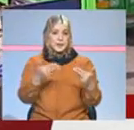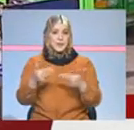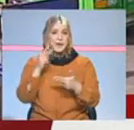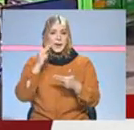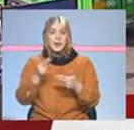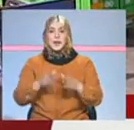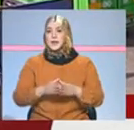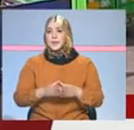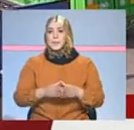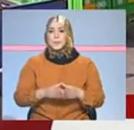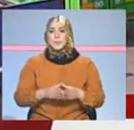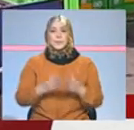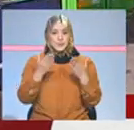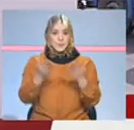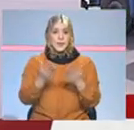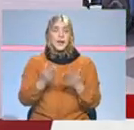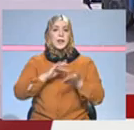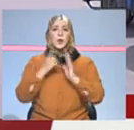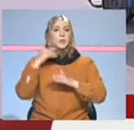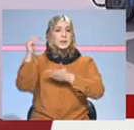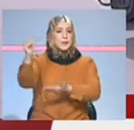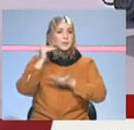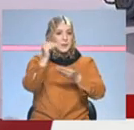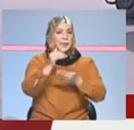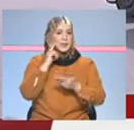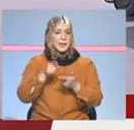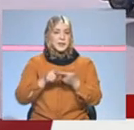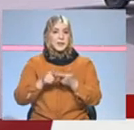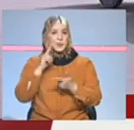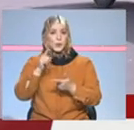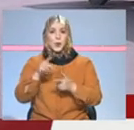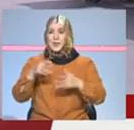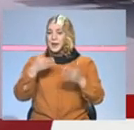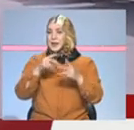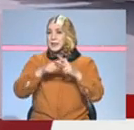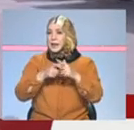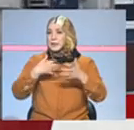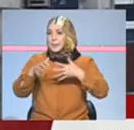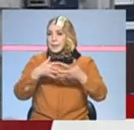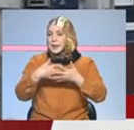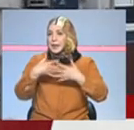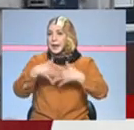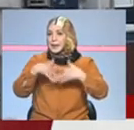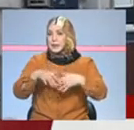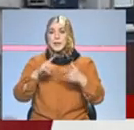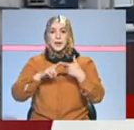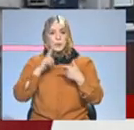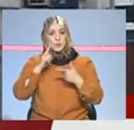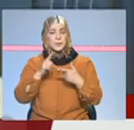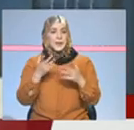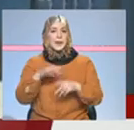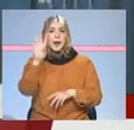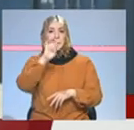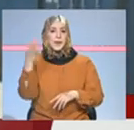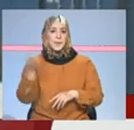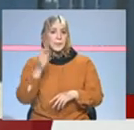التي تثقل معدلاتها كفة التصدير، وأولها الصناعات الميكانيكية والكهربائية التي تمثل 40%